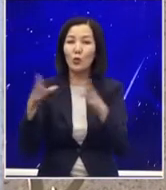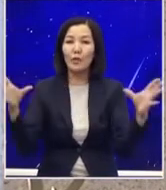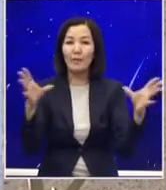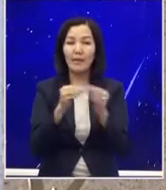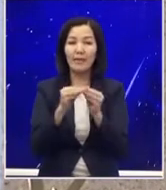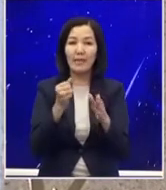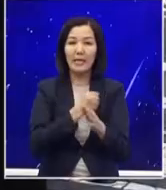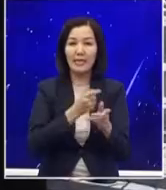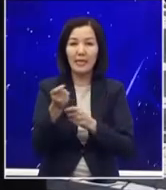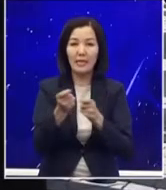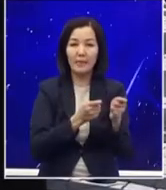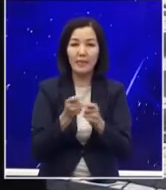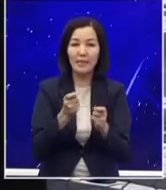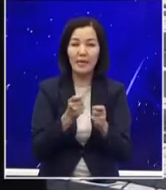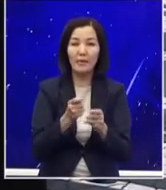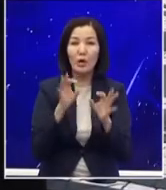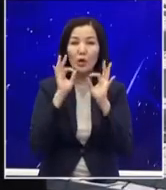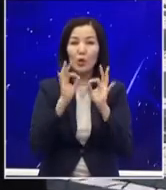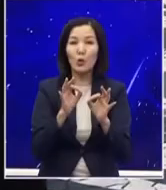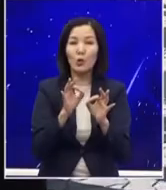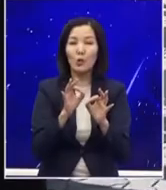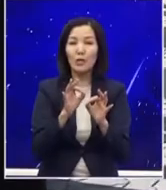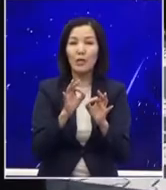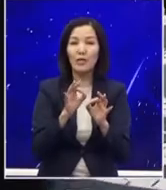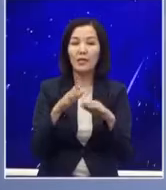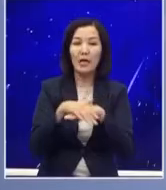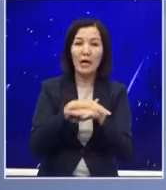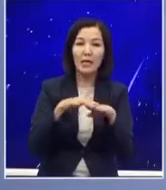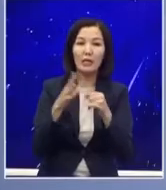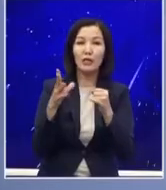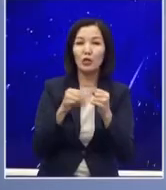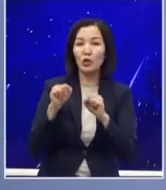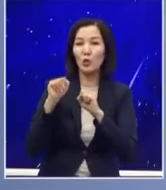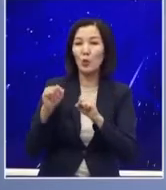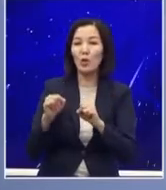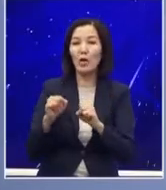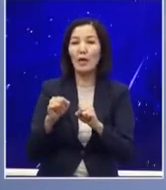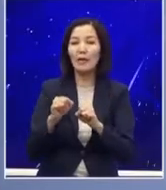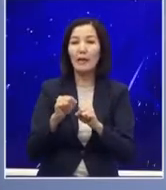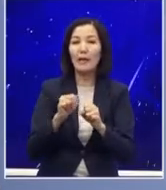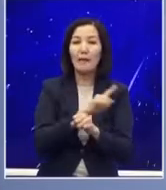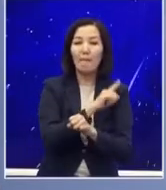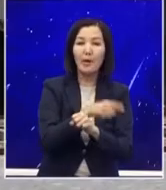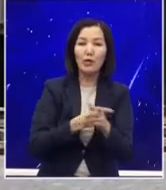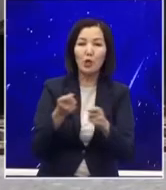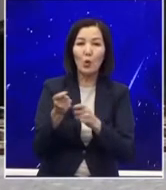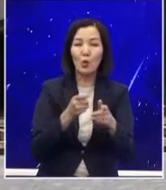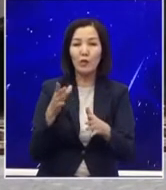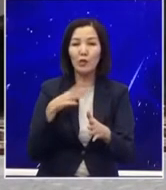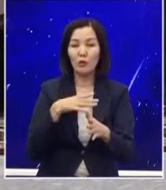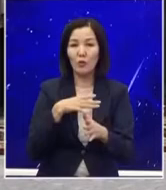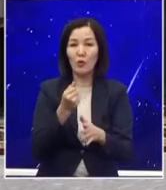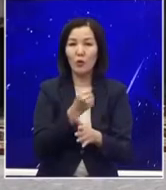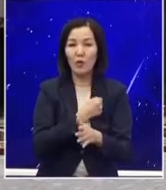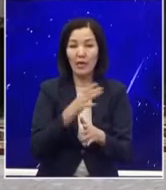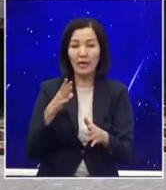Әскерді басқарып, ұрыста тиімді, әдіс айлаларды пайдаланып, жұртын демеп, рух берген мықты қолбасшы ретінде сипатталады. Ержүрек батыр